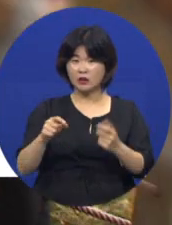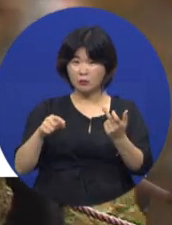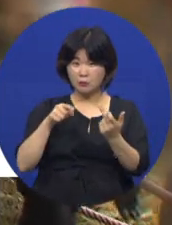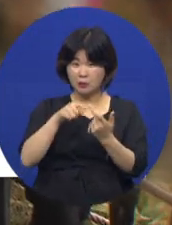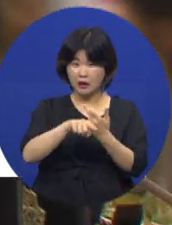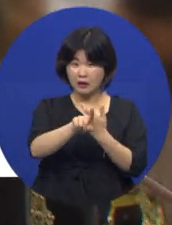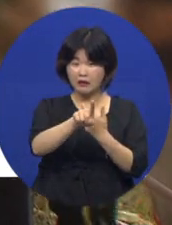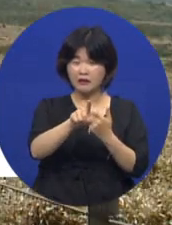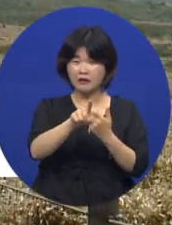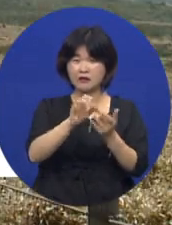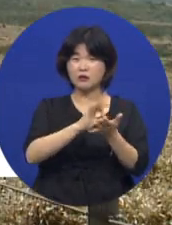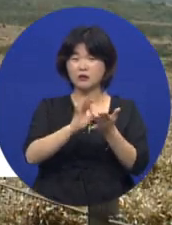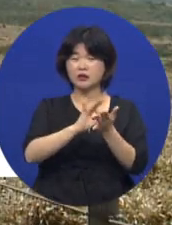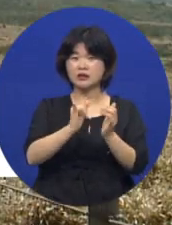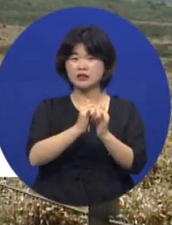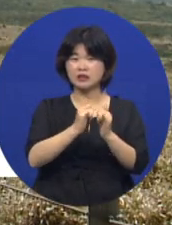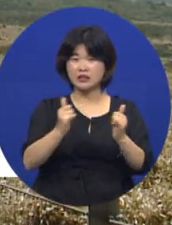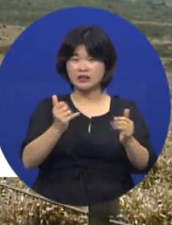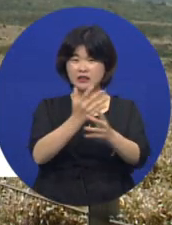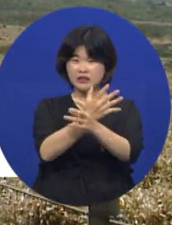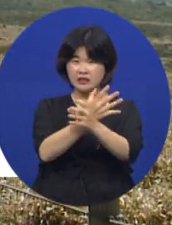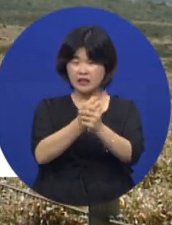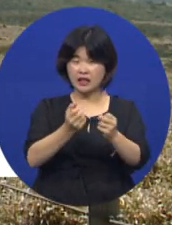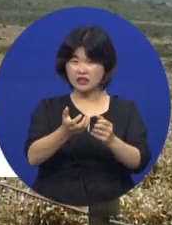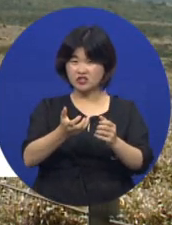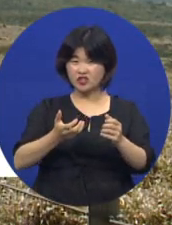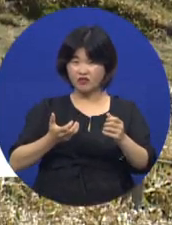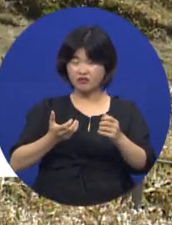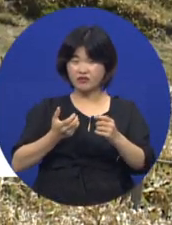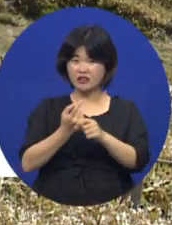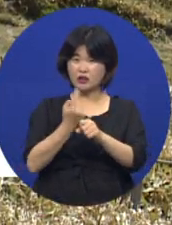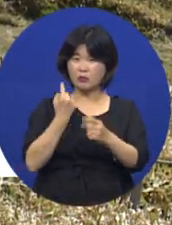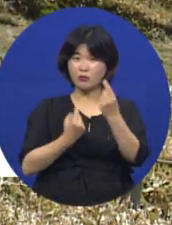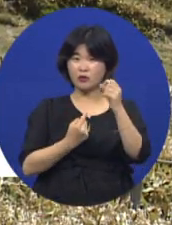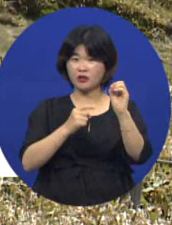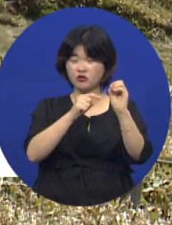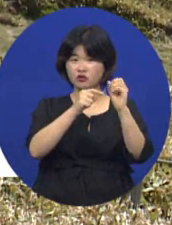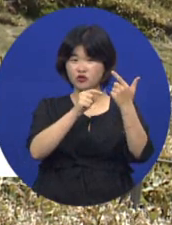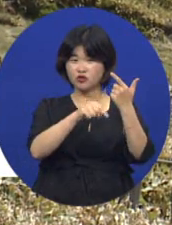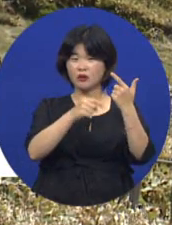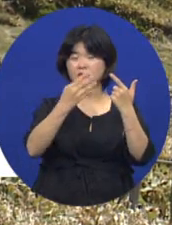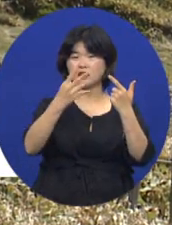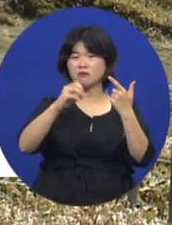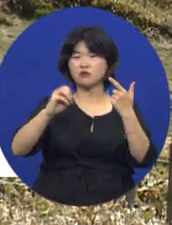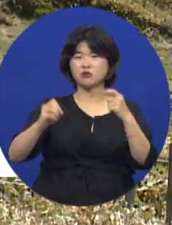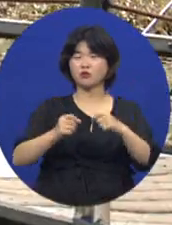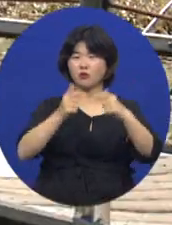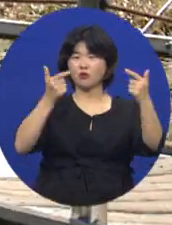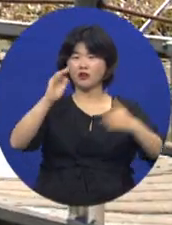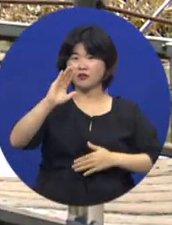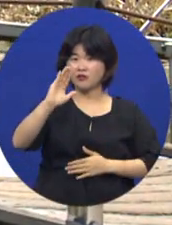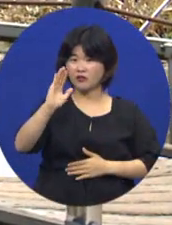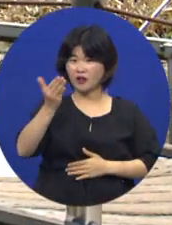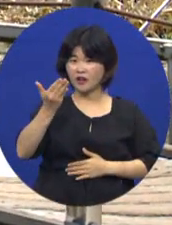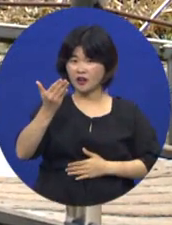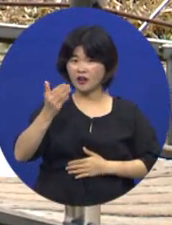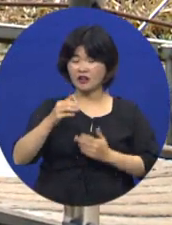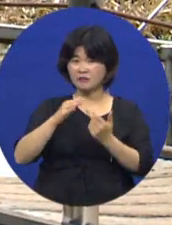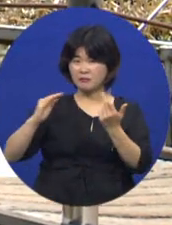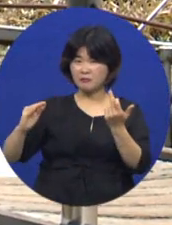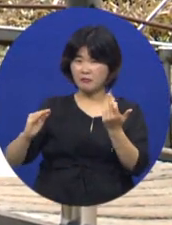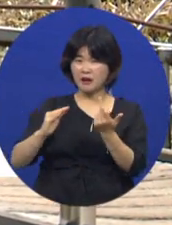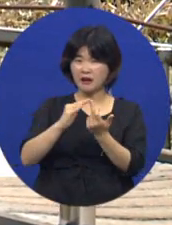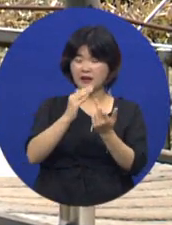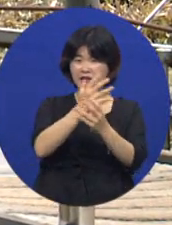코스 이용객 비율은 탐방 예약제 실시 전인 지난해 보다 6.4% 포인트 상승의 성판악 코스로 의